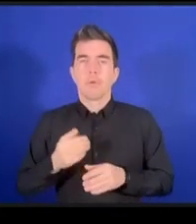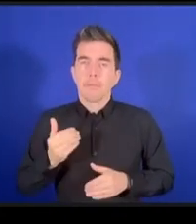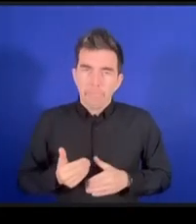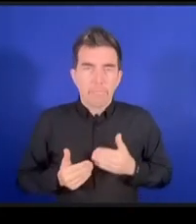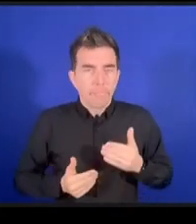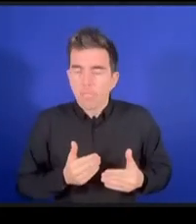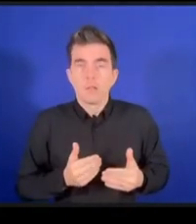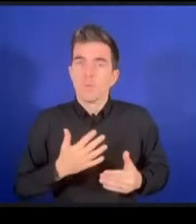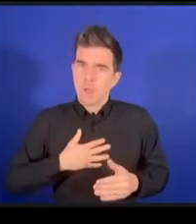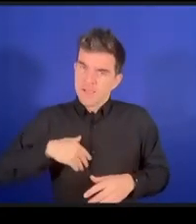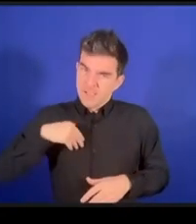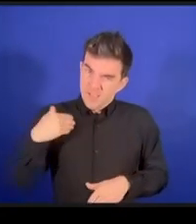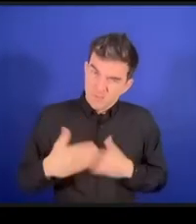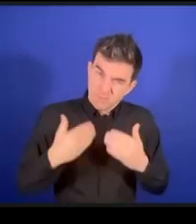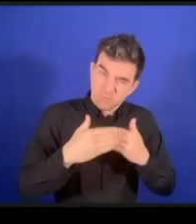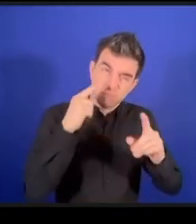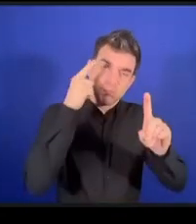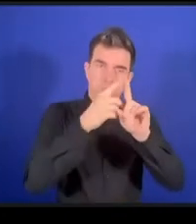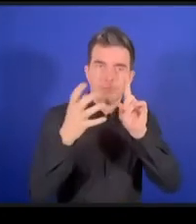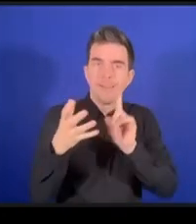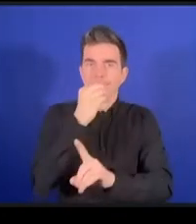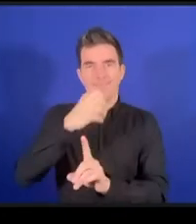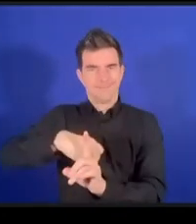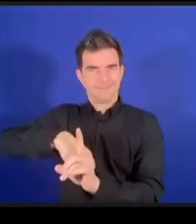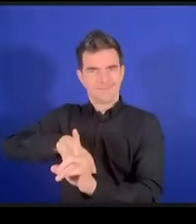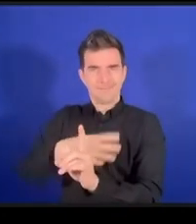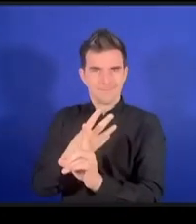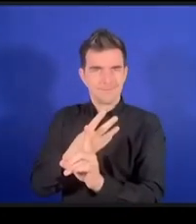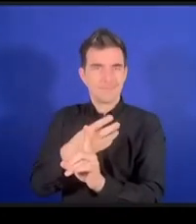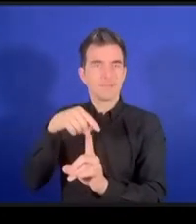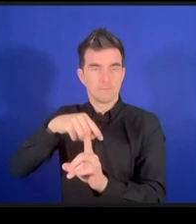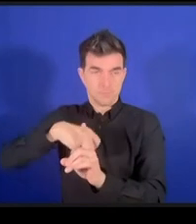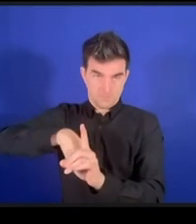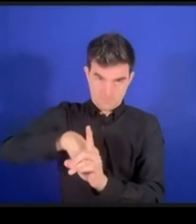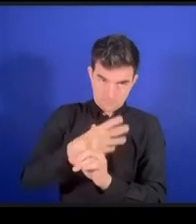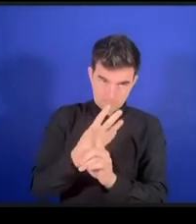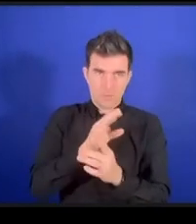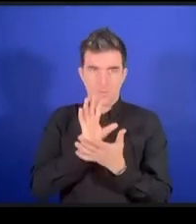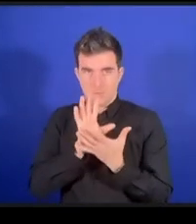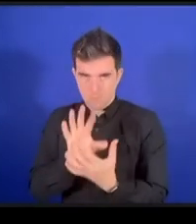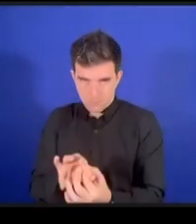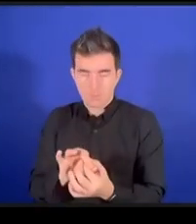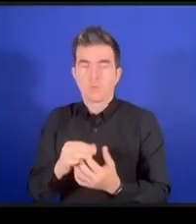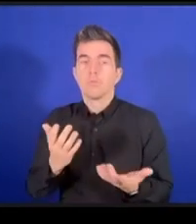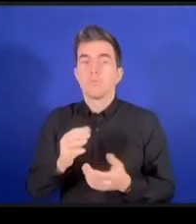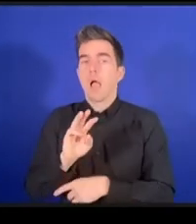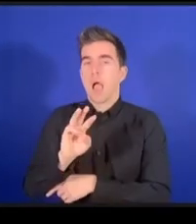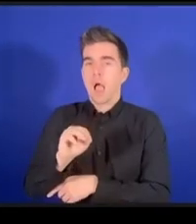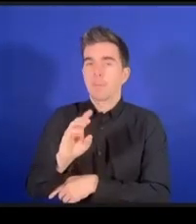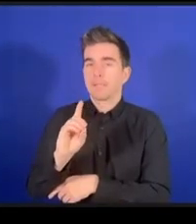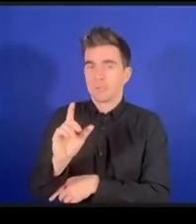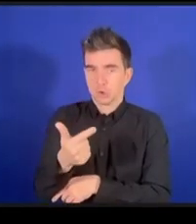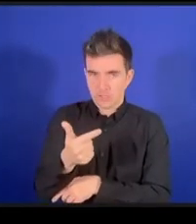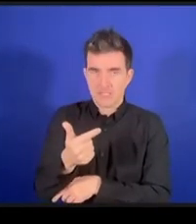развития тысячелетия которые были приняты в 2000 году К